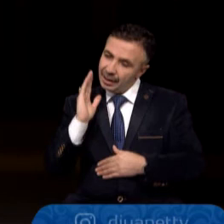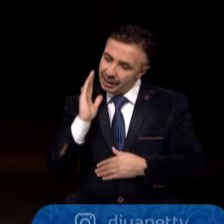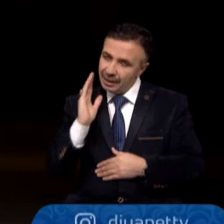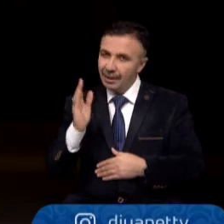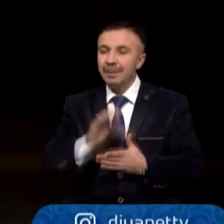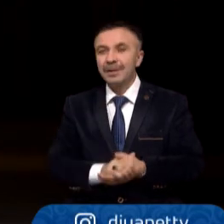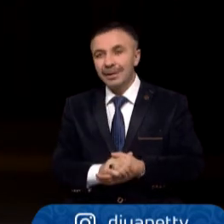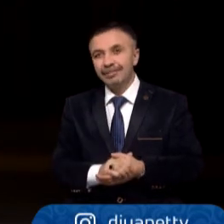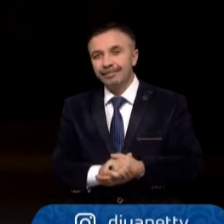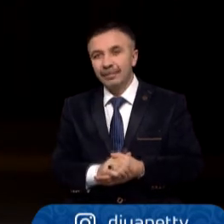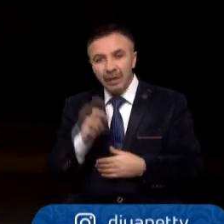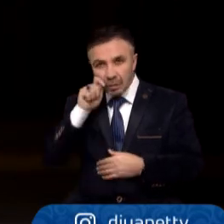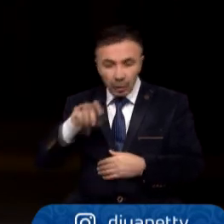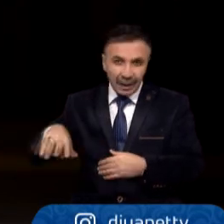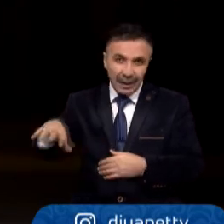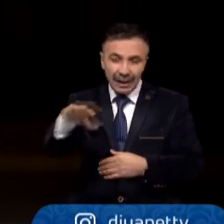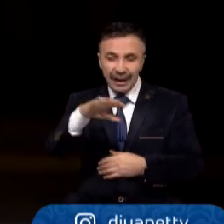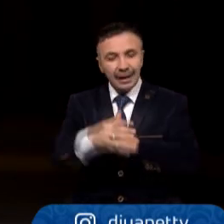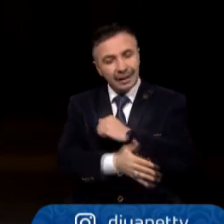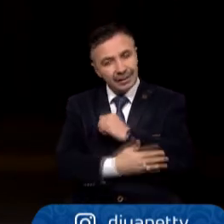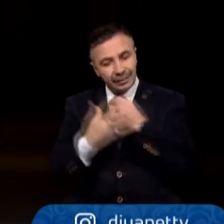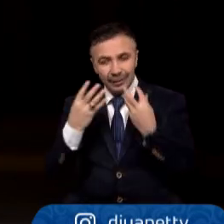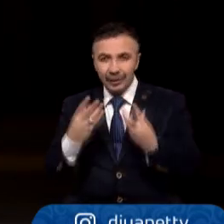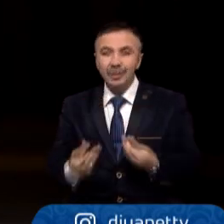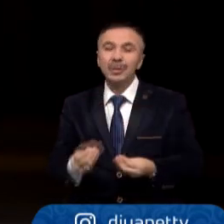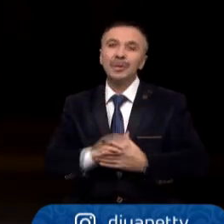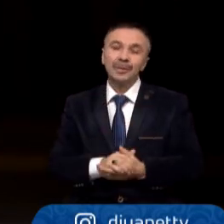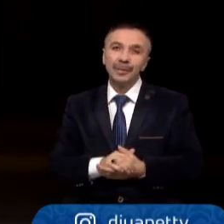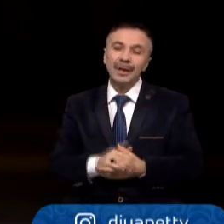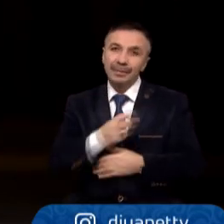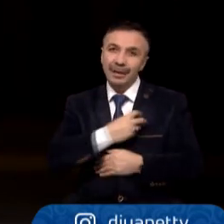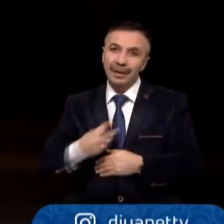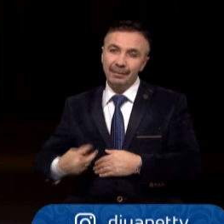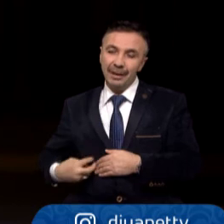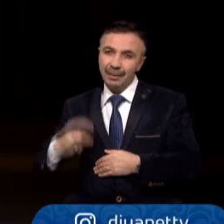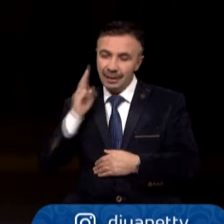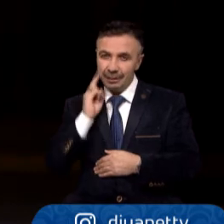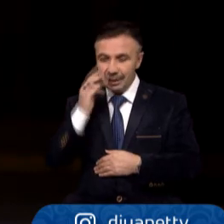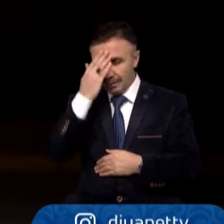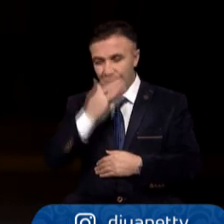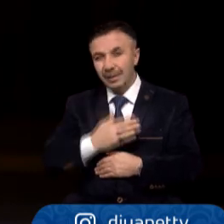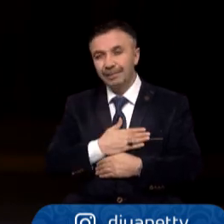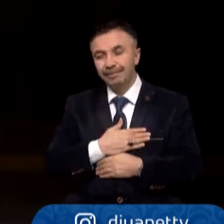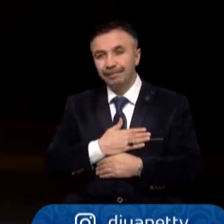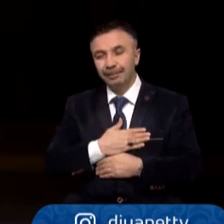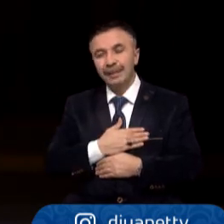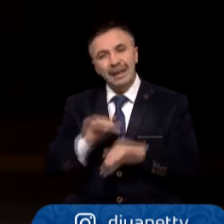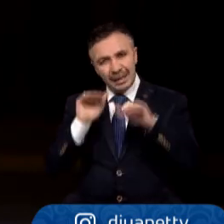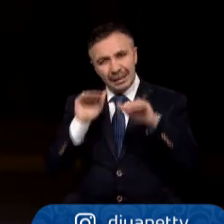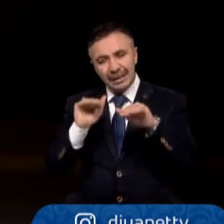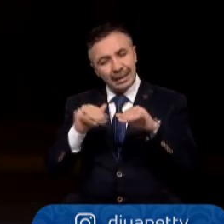ve ticaretini devam ettirmiştir ve müminlere Müslümanlara yardımcı olmuştur peygamber Sallallahu